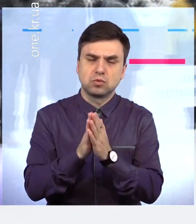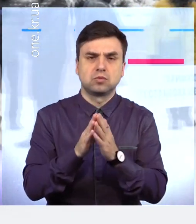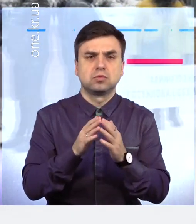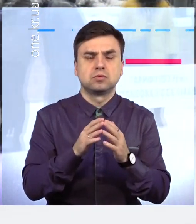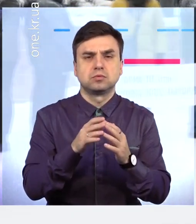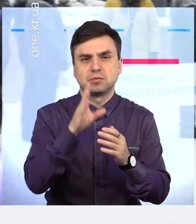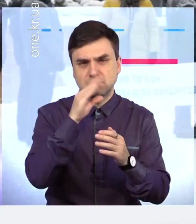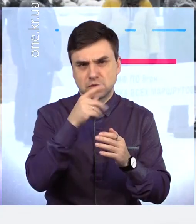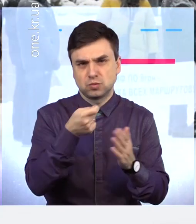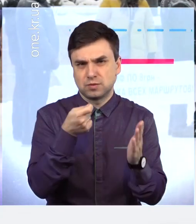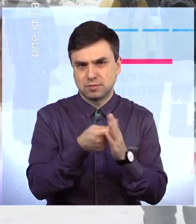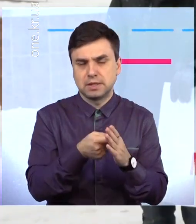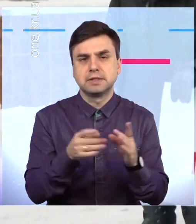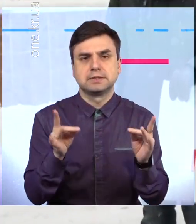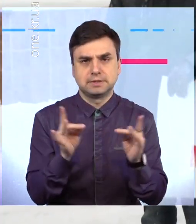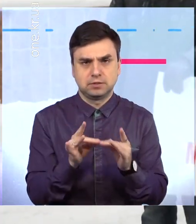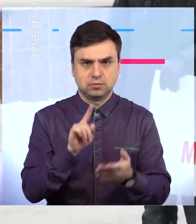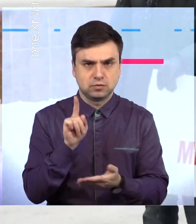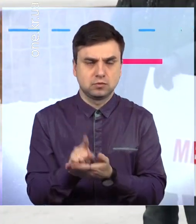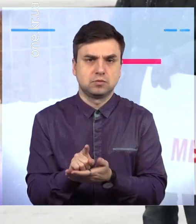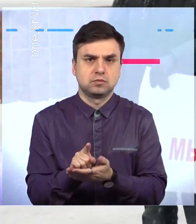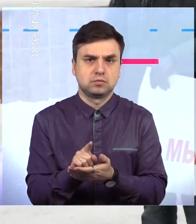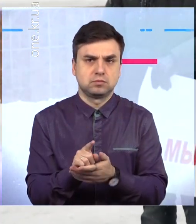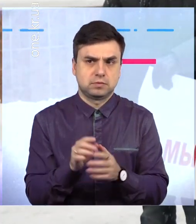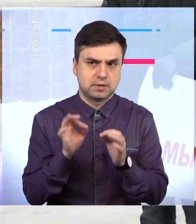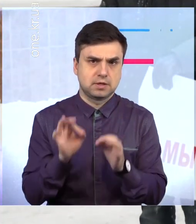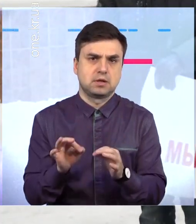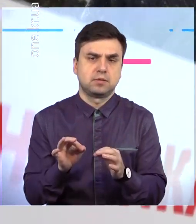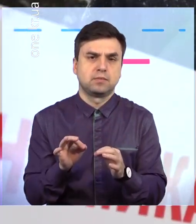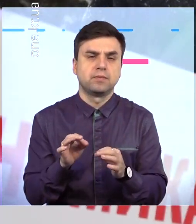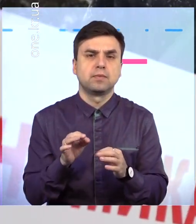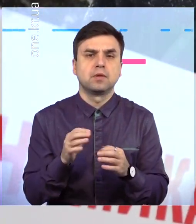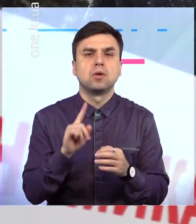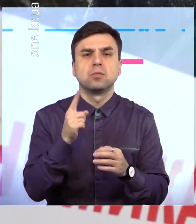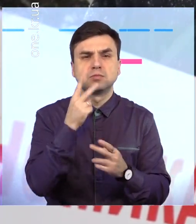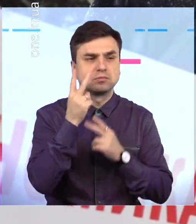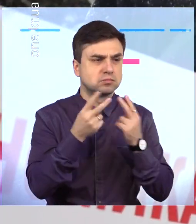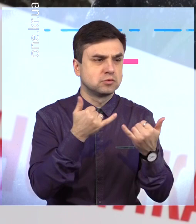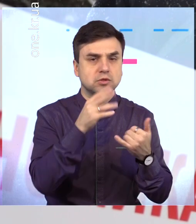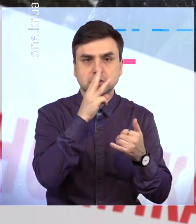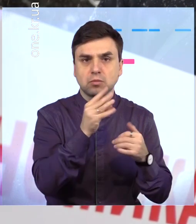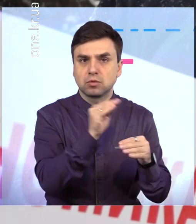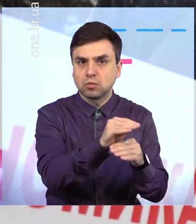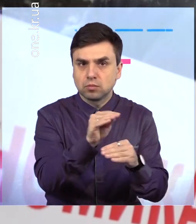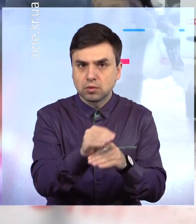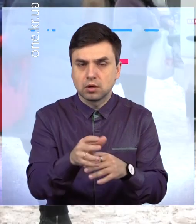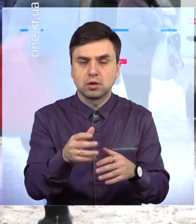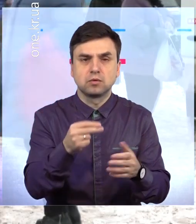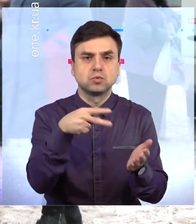Таку суму вважають найбільш прийнятною, з урахуванням збільшення мінімальної зарплатні, зростання цін на пальне та